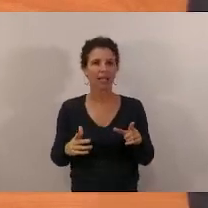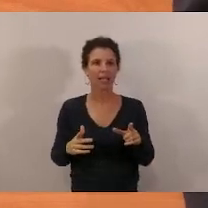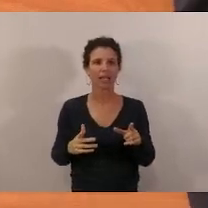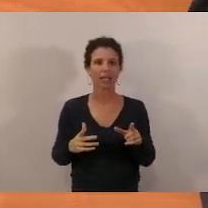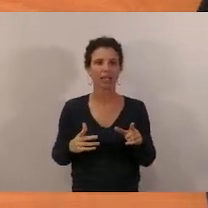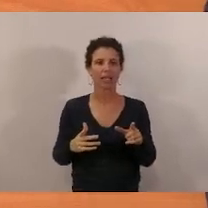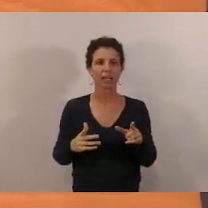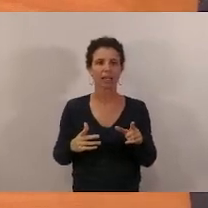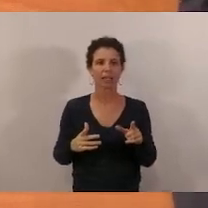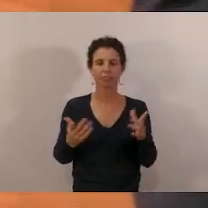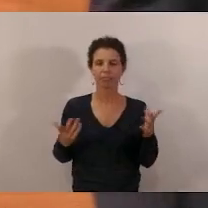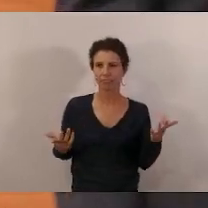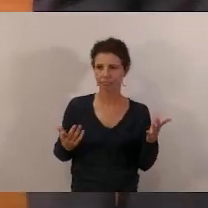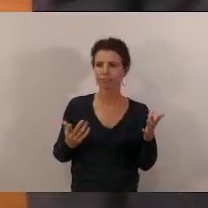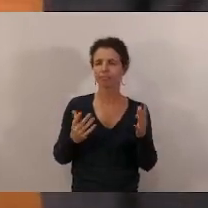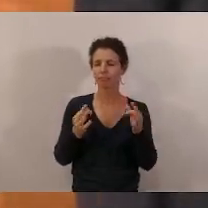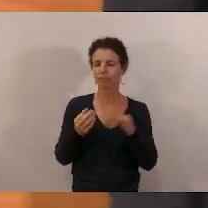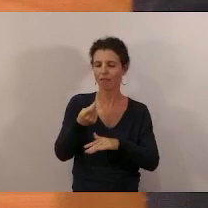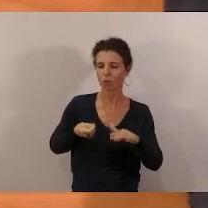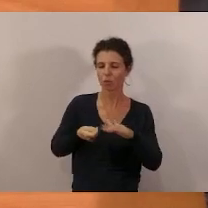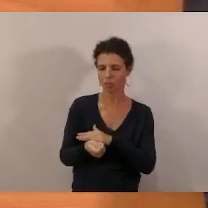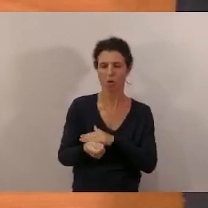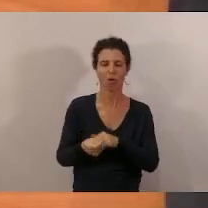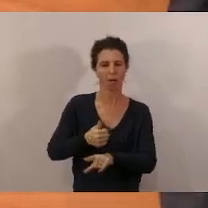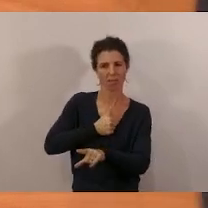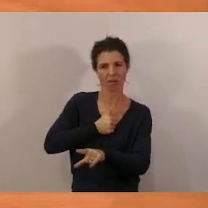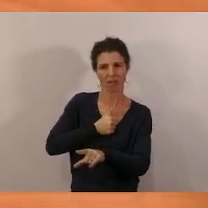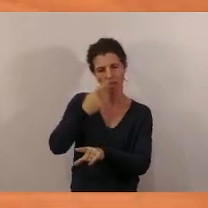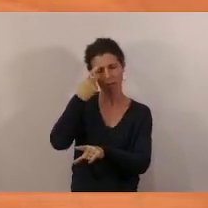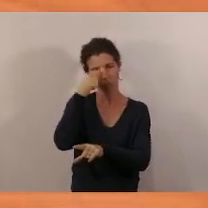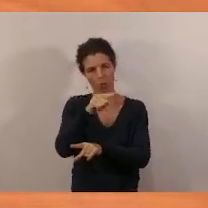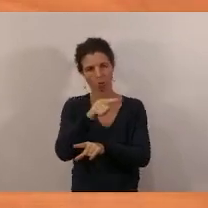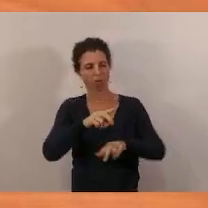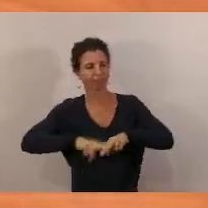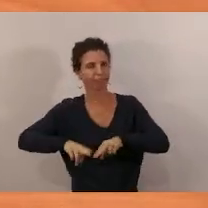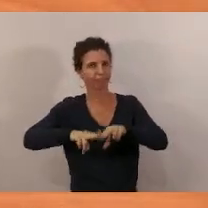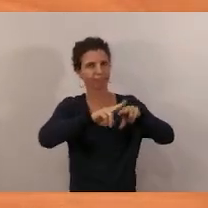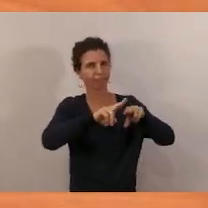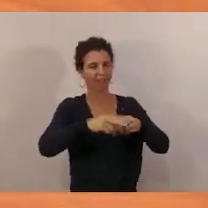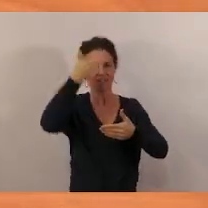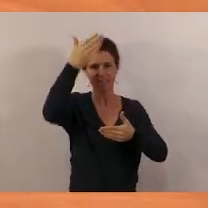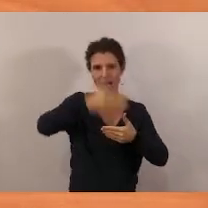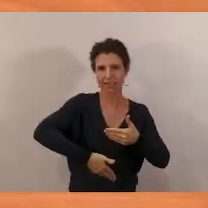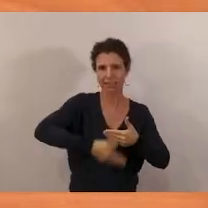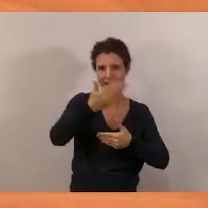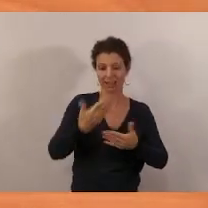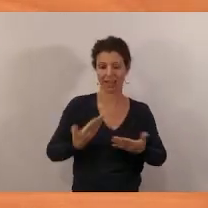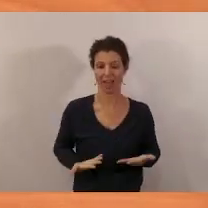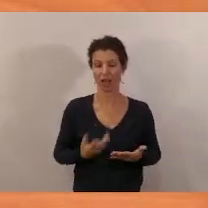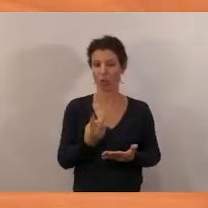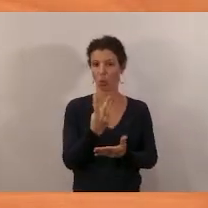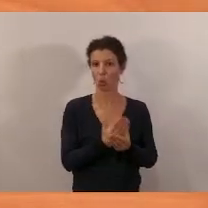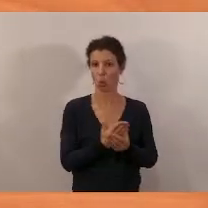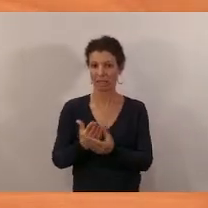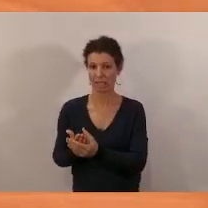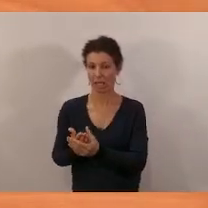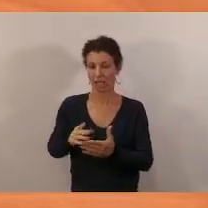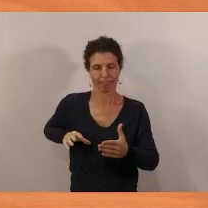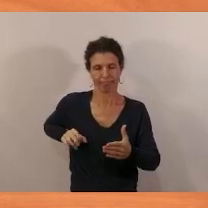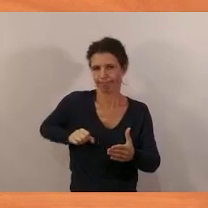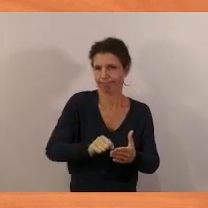D'attribuer dans le cadre de ravalement. Et là, en l'occurrence, c'est deux dossiers pour lesquels il fallait un rattrapage parce qu'il y en avait, il y avait une